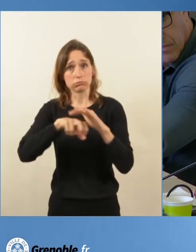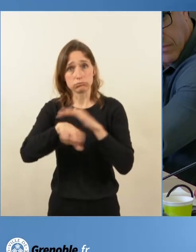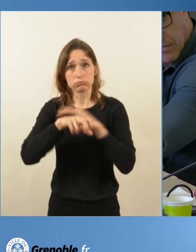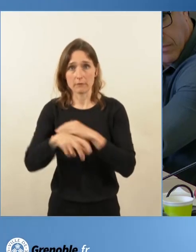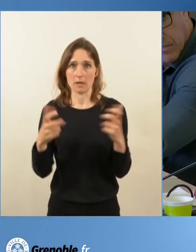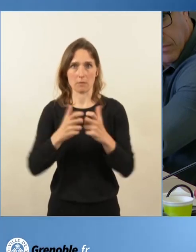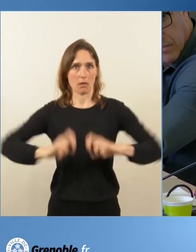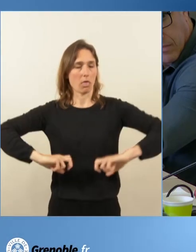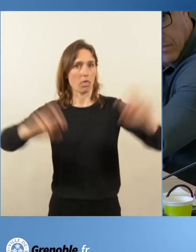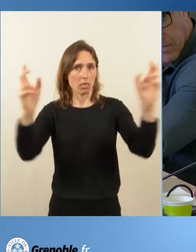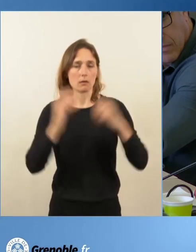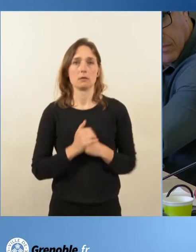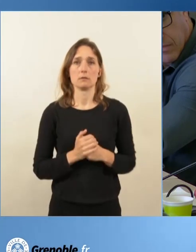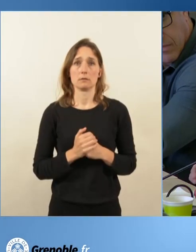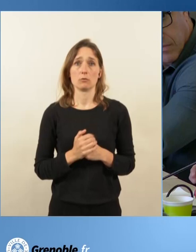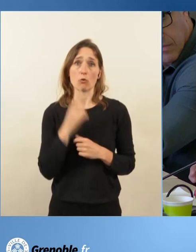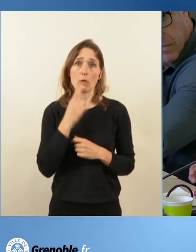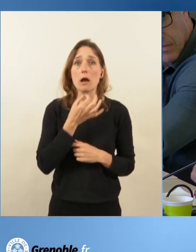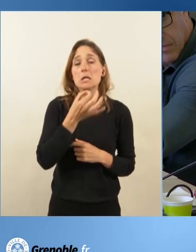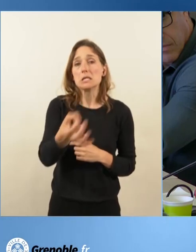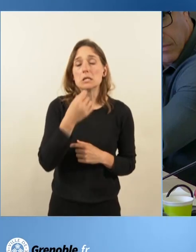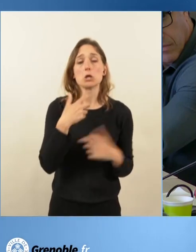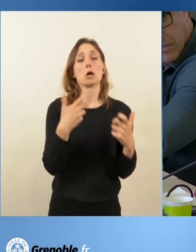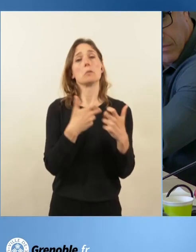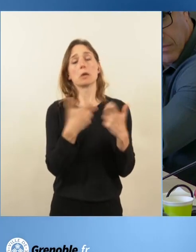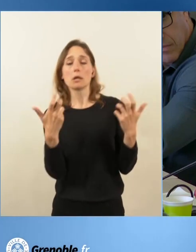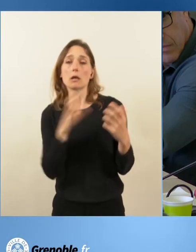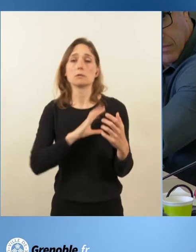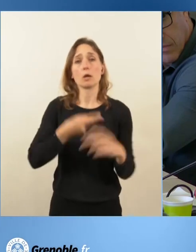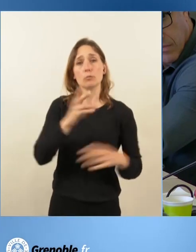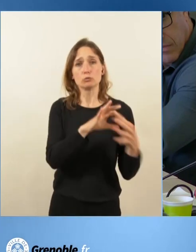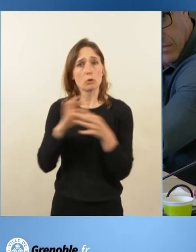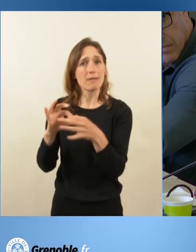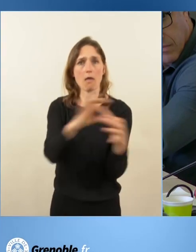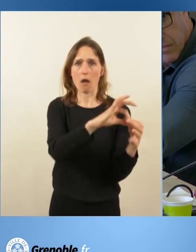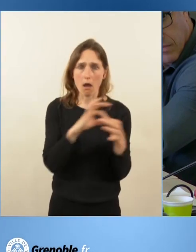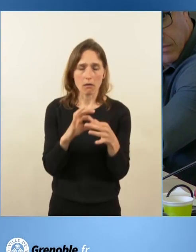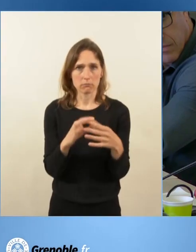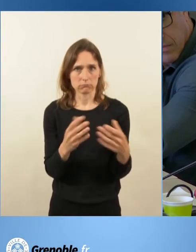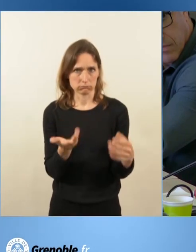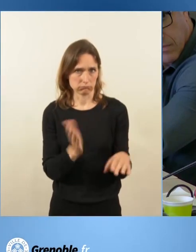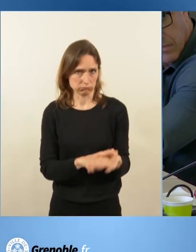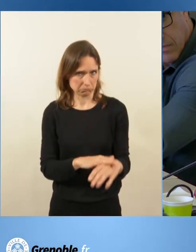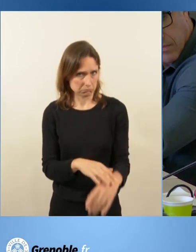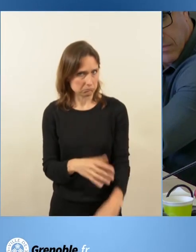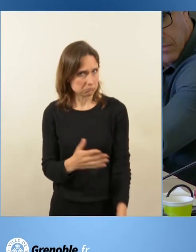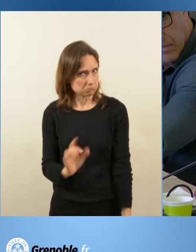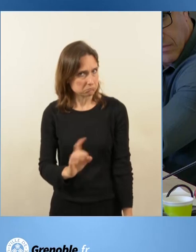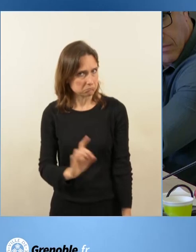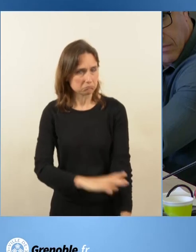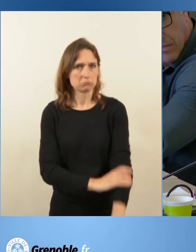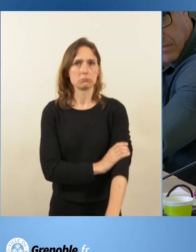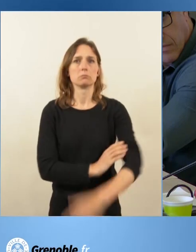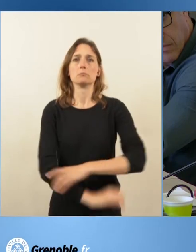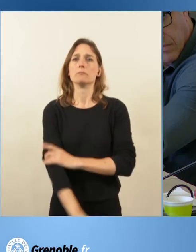dans ce cas vous parlez de creuser la courbe de la tarification solidaire le moins que l'on puisse dire c'est que vous ne manquiez pas citation